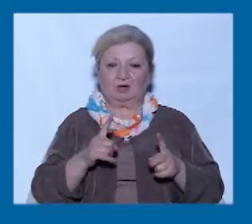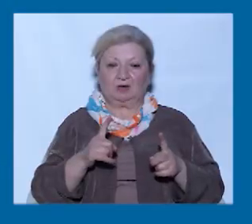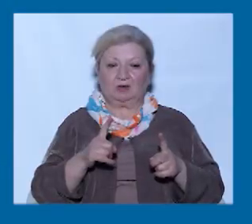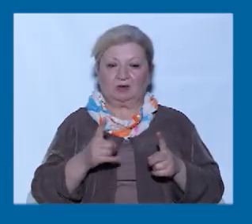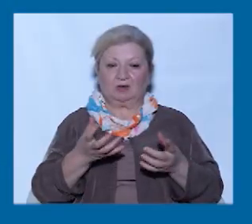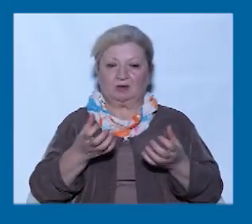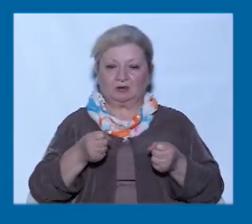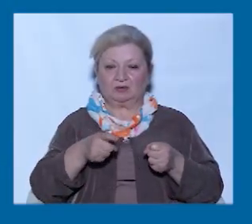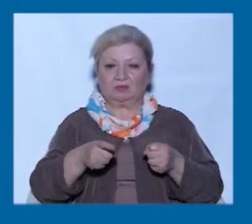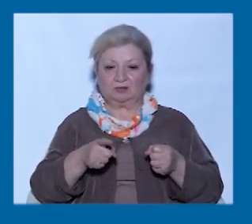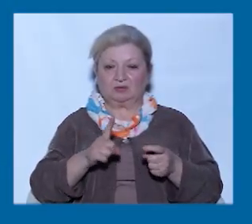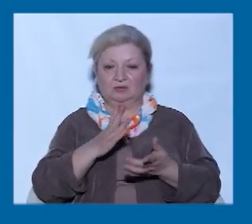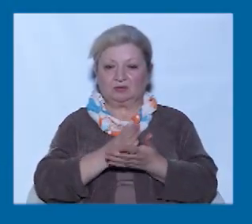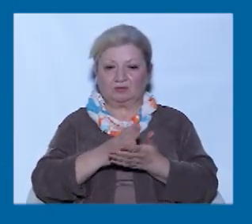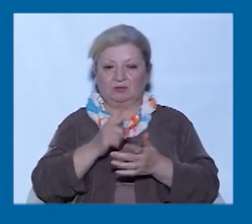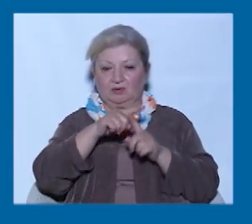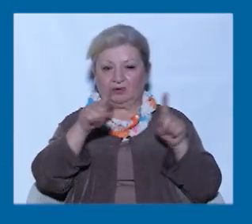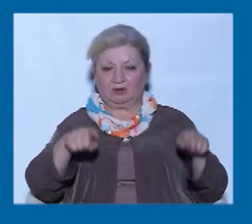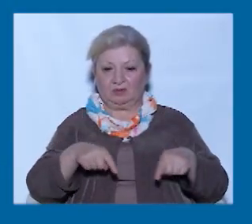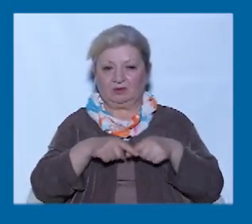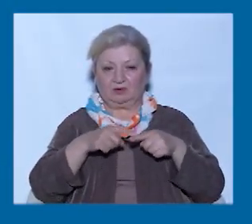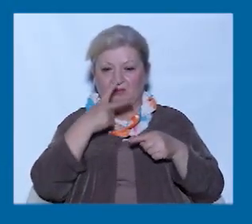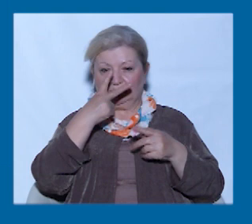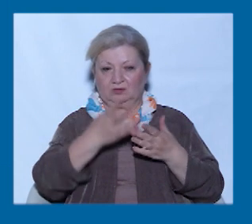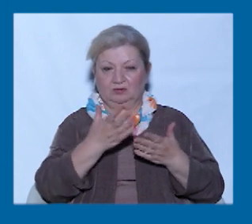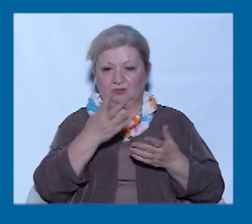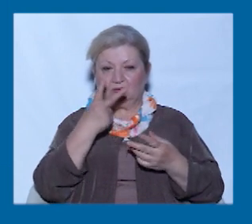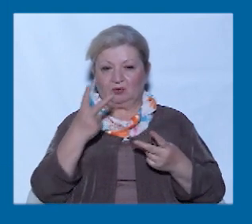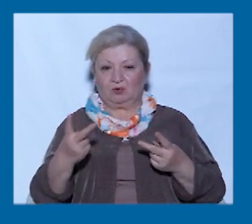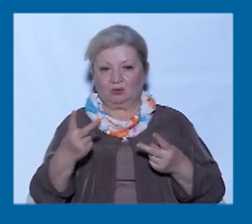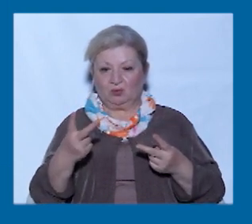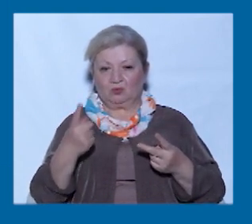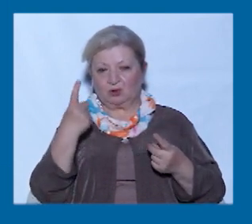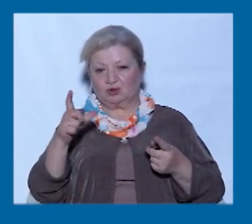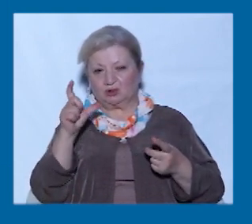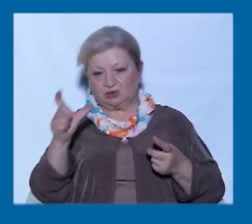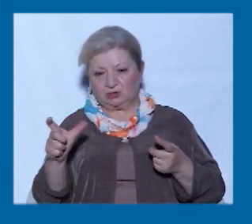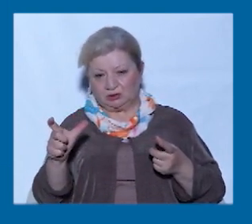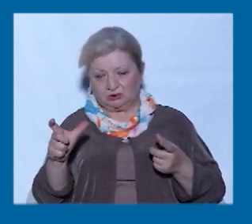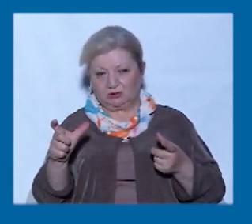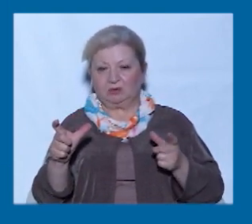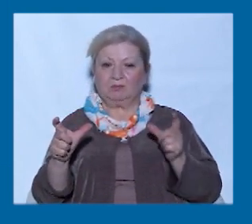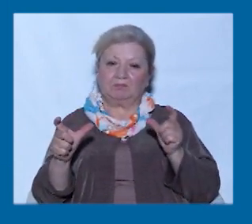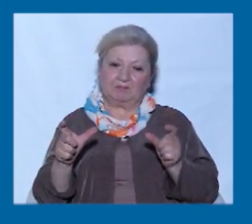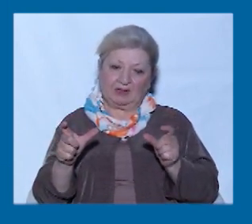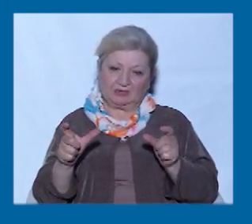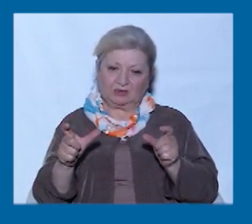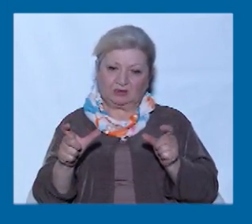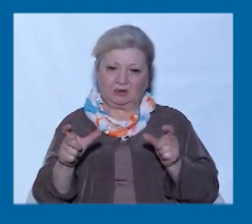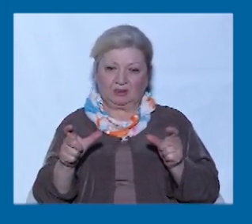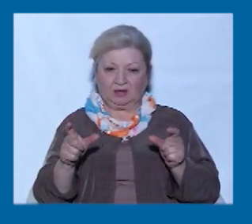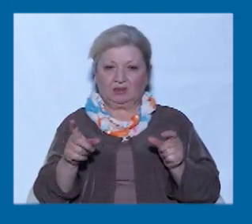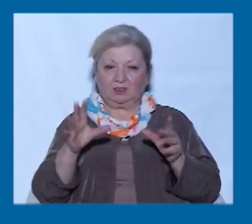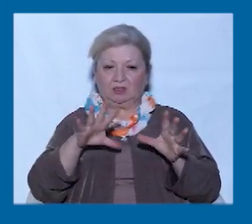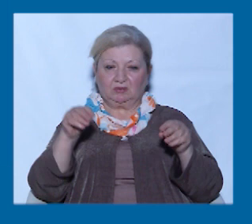რა გვაქვს მოცემულ შემთხვევაში? ეკრანზე ჯერ ორი, ერთი დიდი კოჭა, მეორე